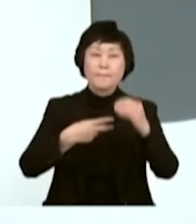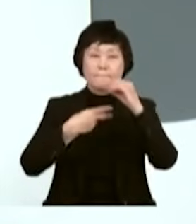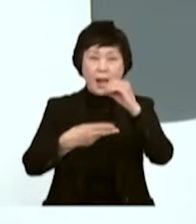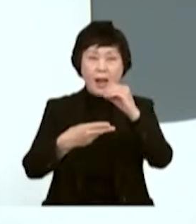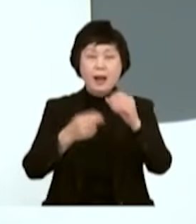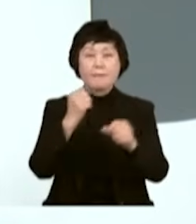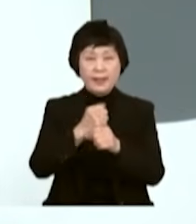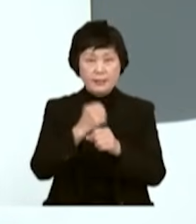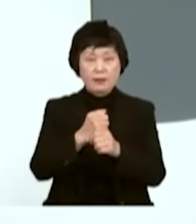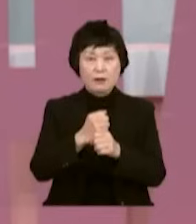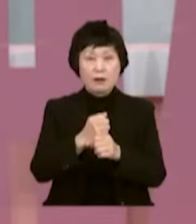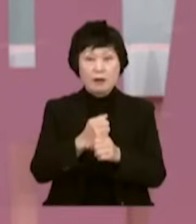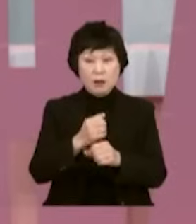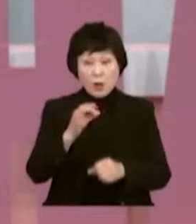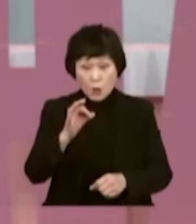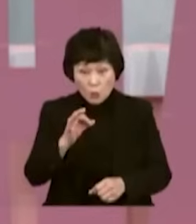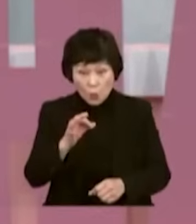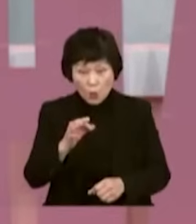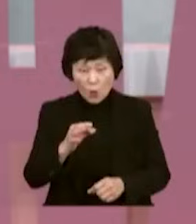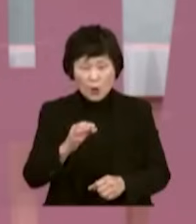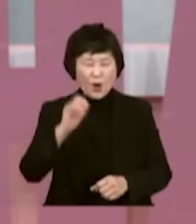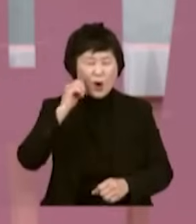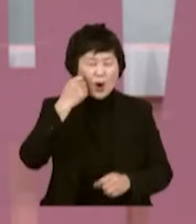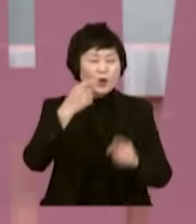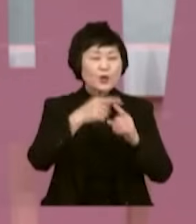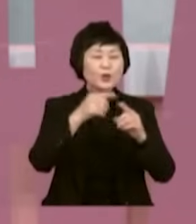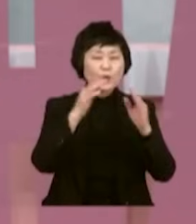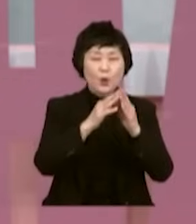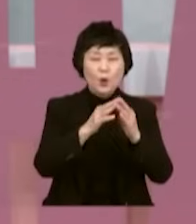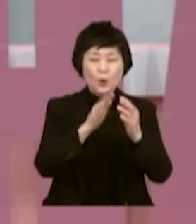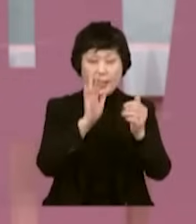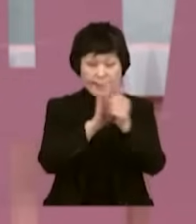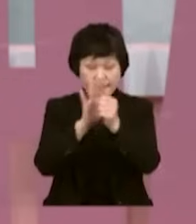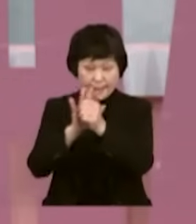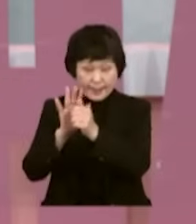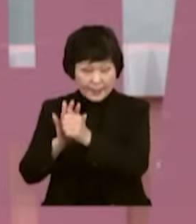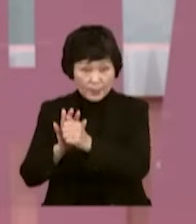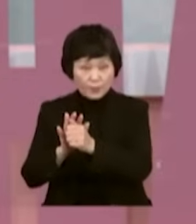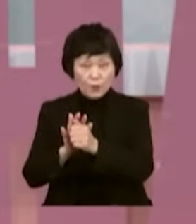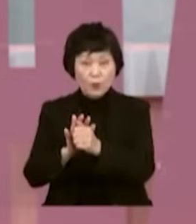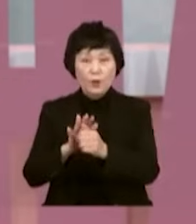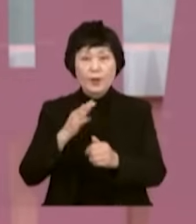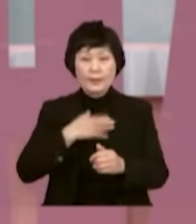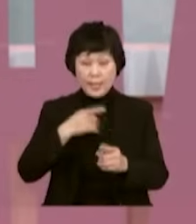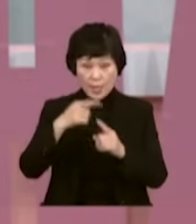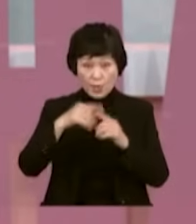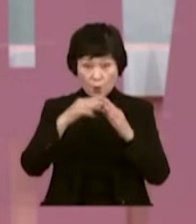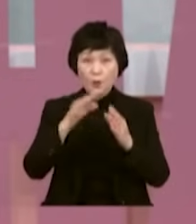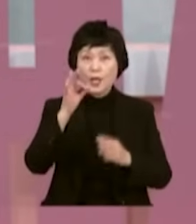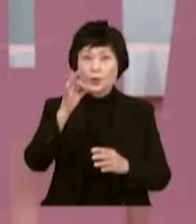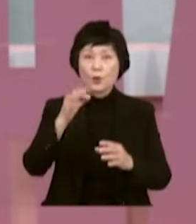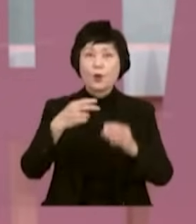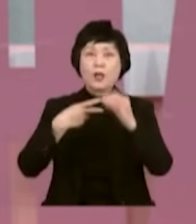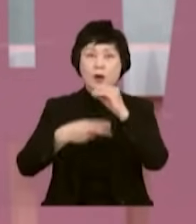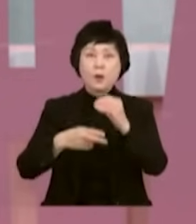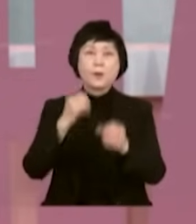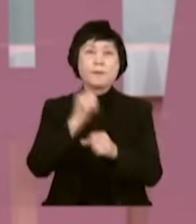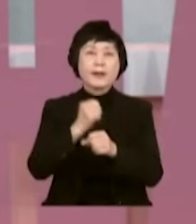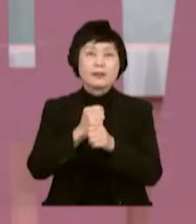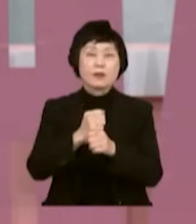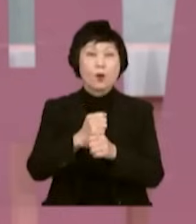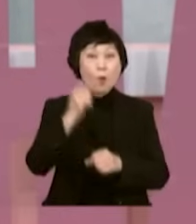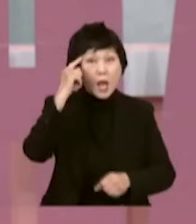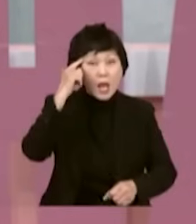그랬어요. 그 하나님 앞에 다 감동시키려고 하나님 감동시키려고 그렇게 하고 부흥집회를 딱 갔다 왔는데 우리